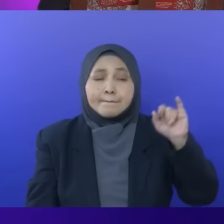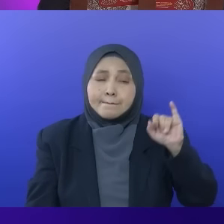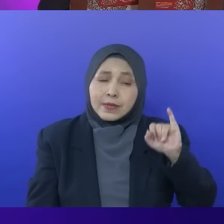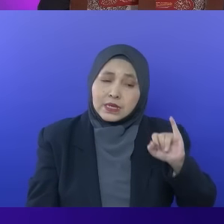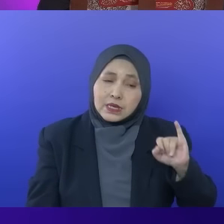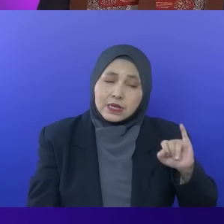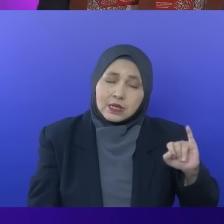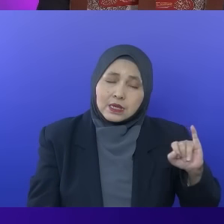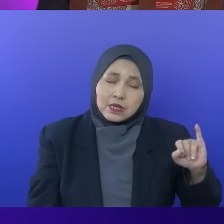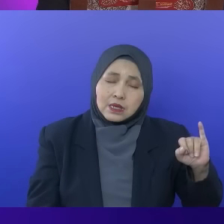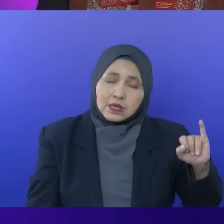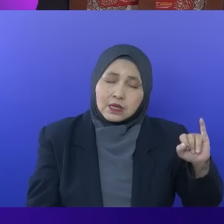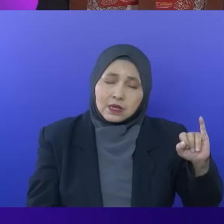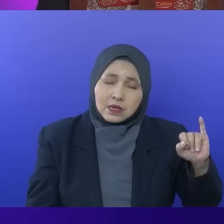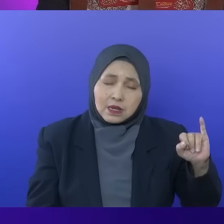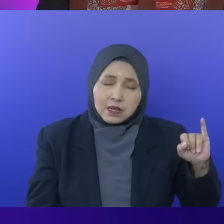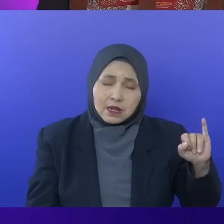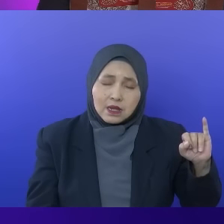Mi